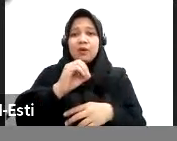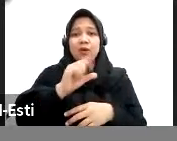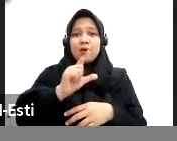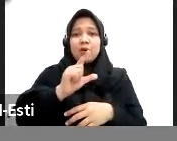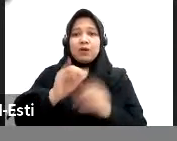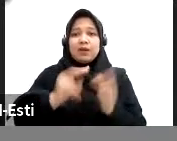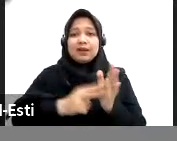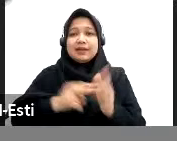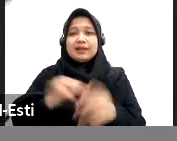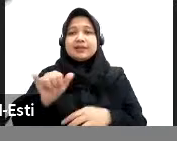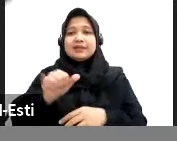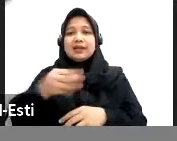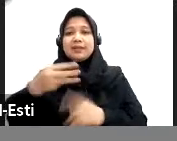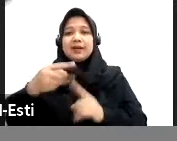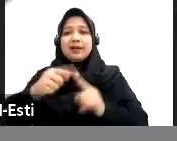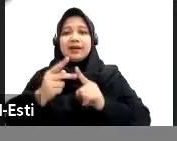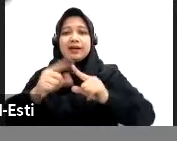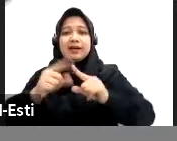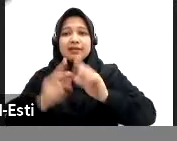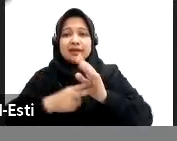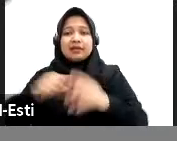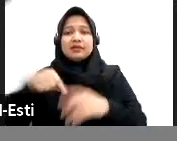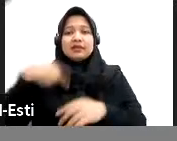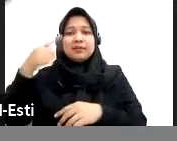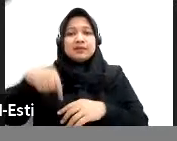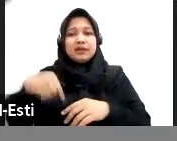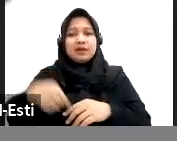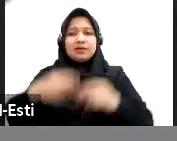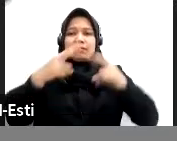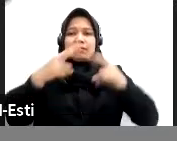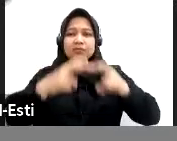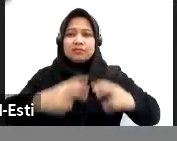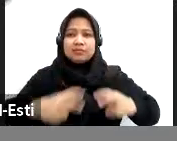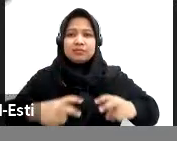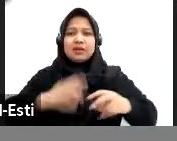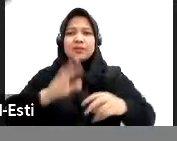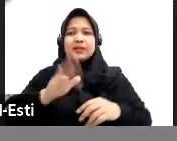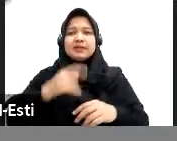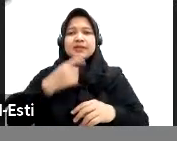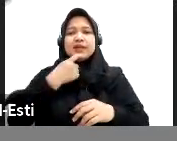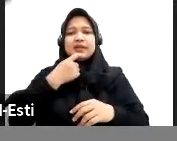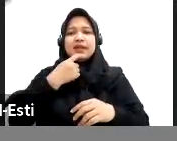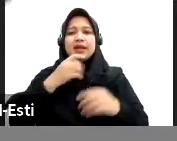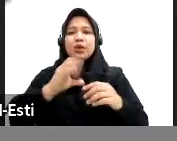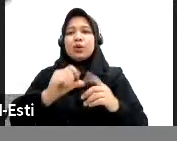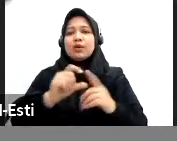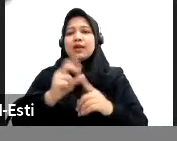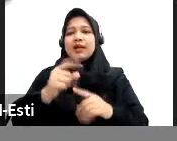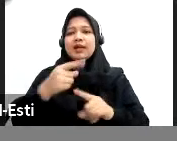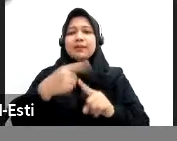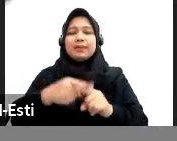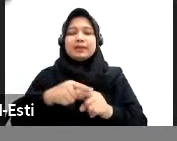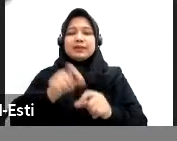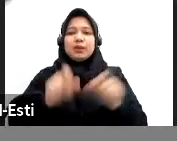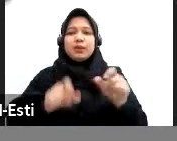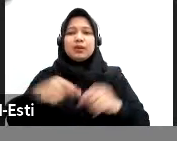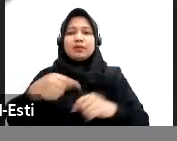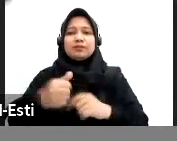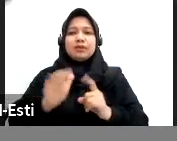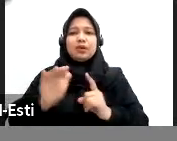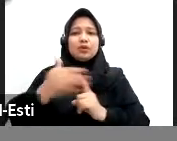masih a terus mengembangkan am kajian yang kemudian berkaitan dengan odd dan perlindungan konsumen secara